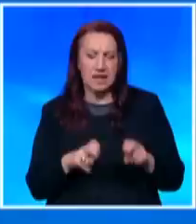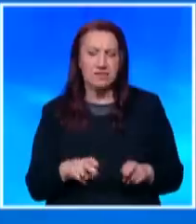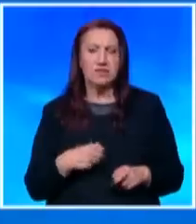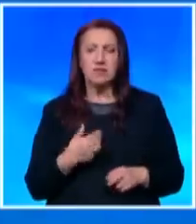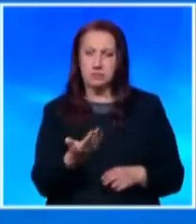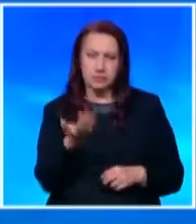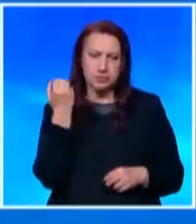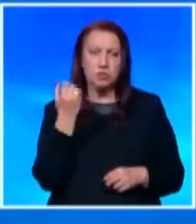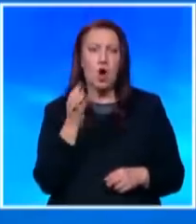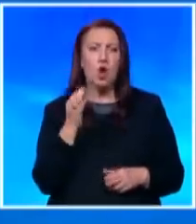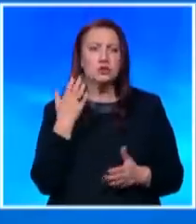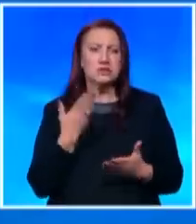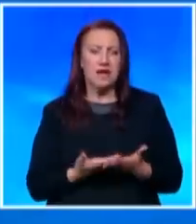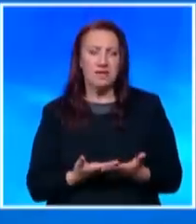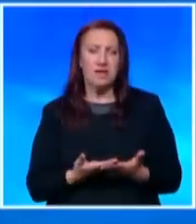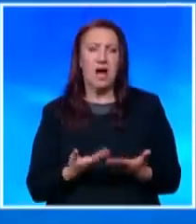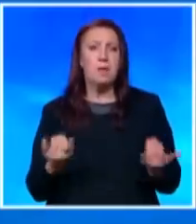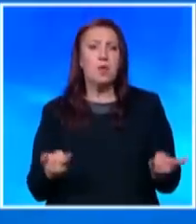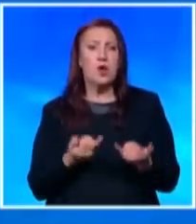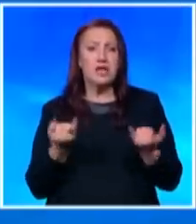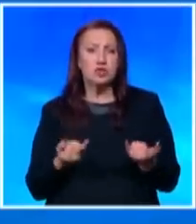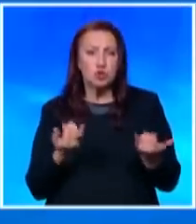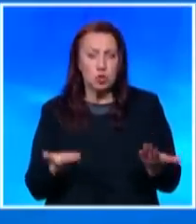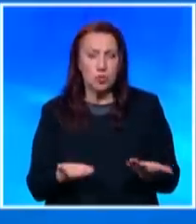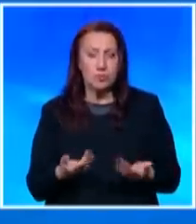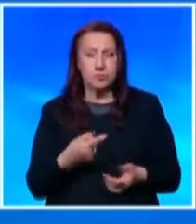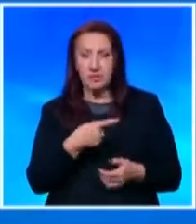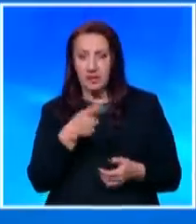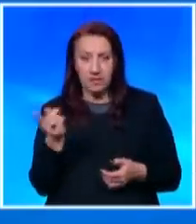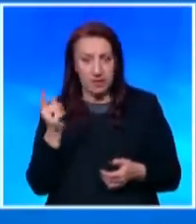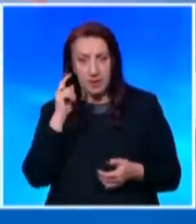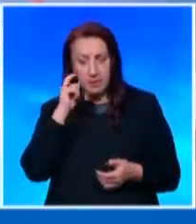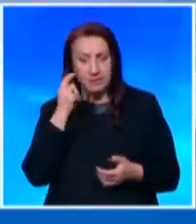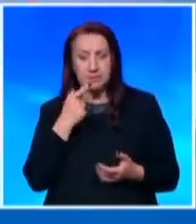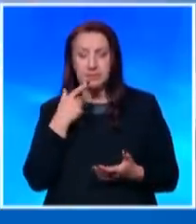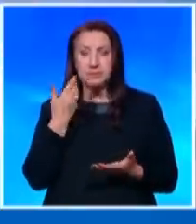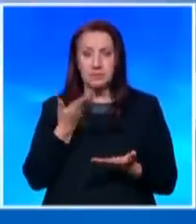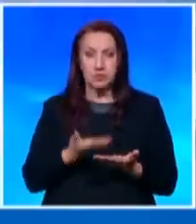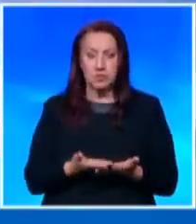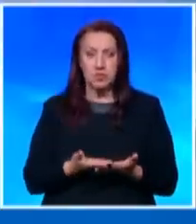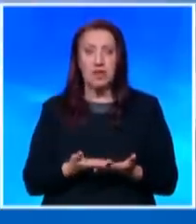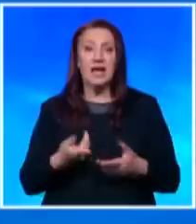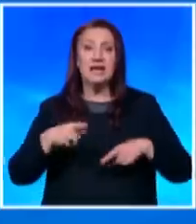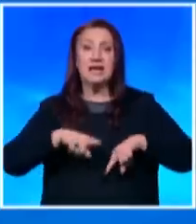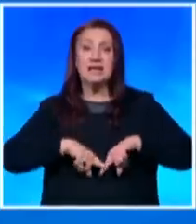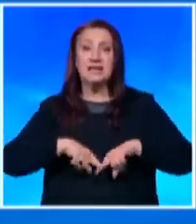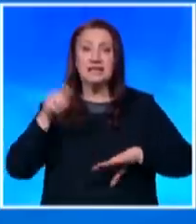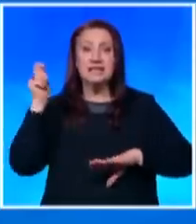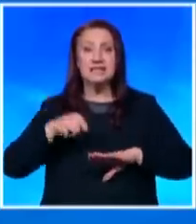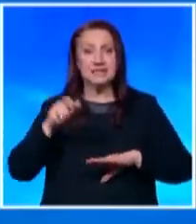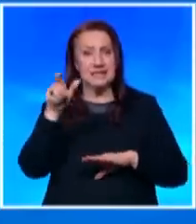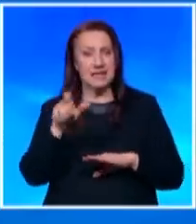начин. Вие смятате ли, че с предложението съдия, наказателен, който да изпълнява за кратко